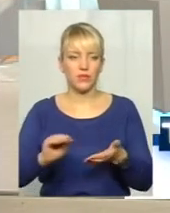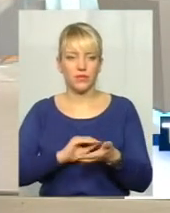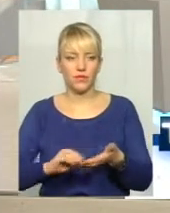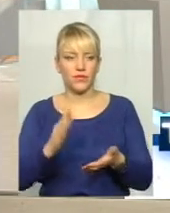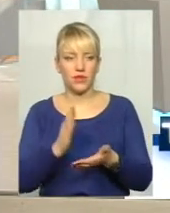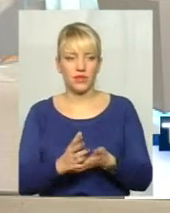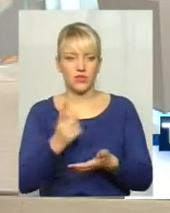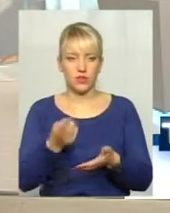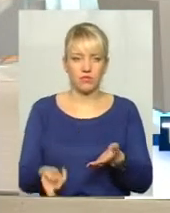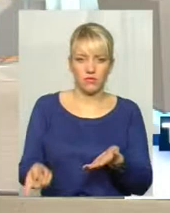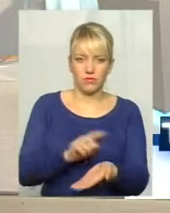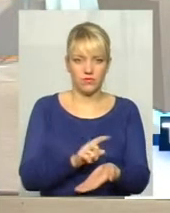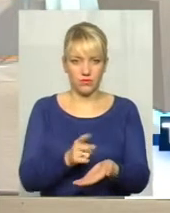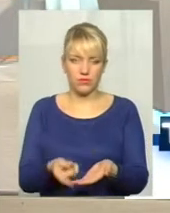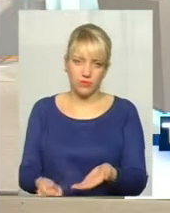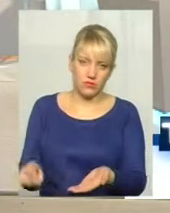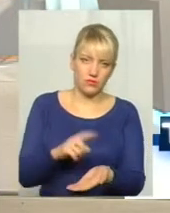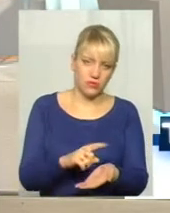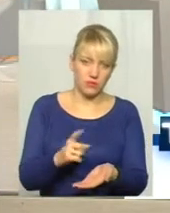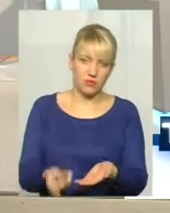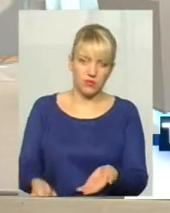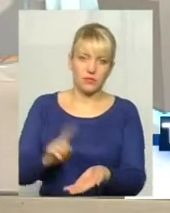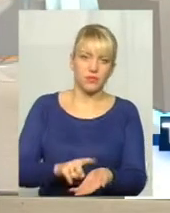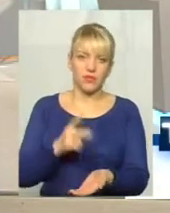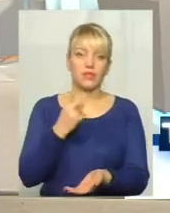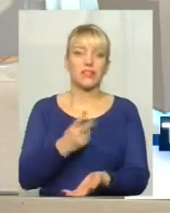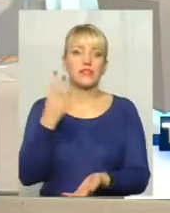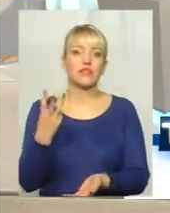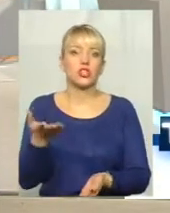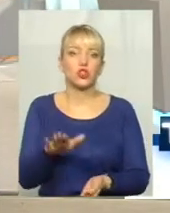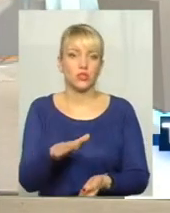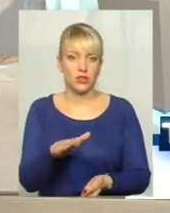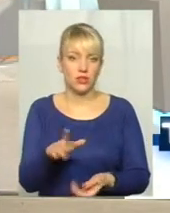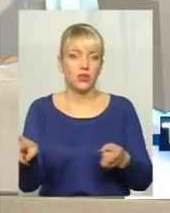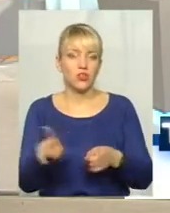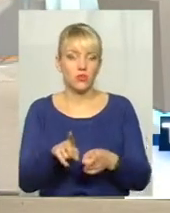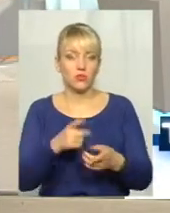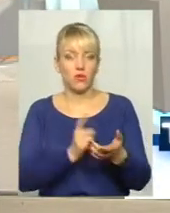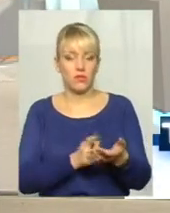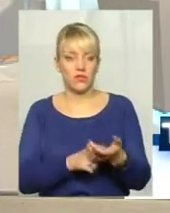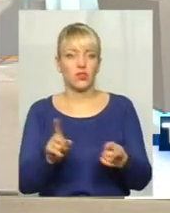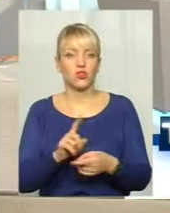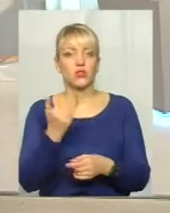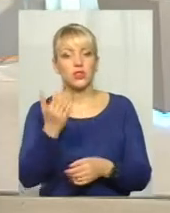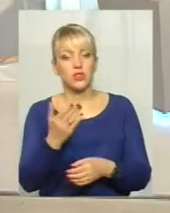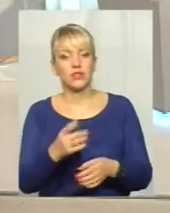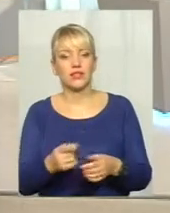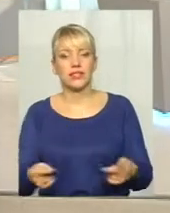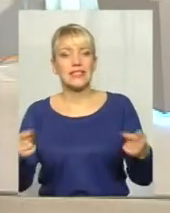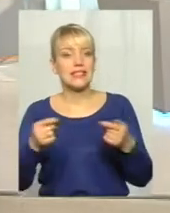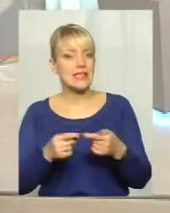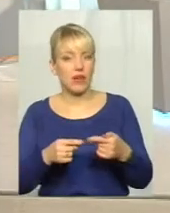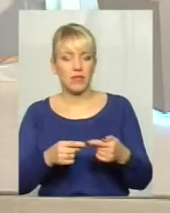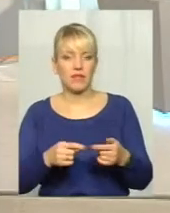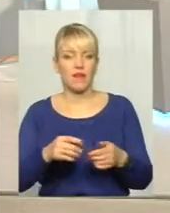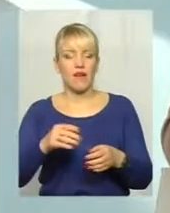ще одна сторінка. От 23 довідки, щоб додатково, щоб довести, що ти от саме вітчизняний виробник, не трейдер, ніхто,